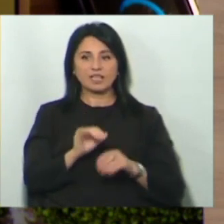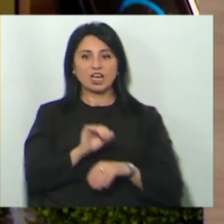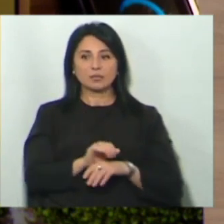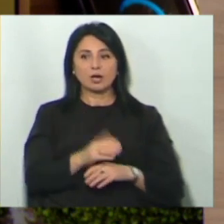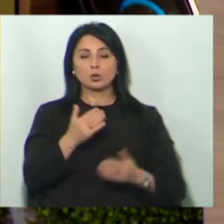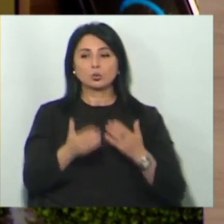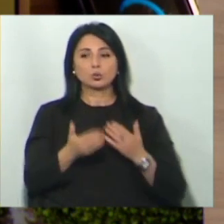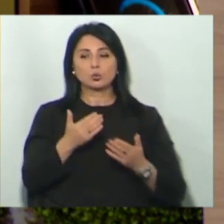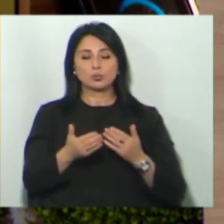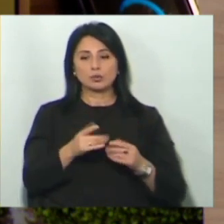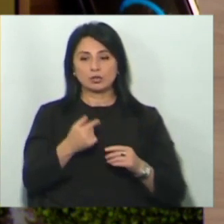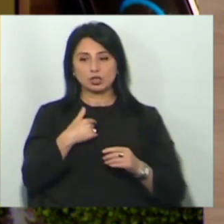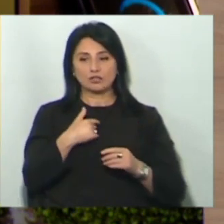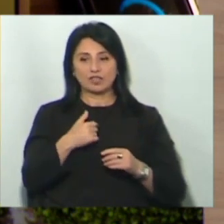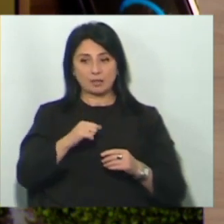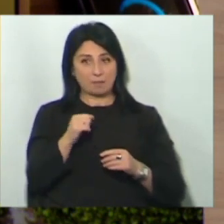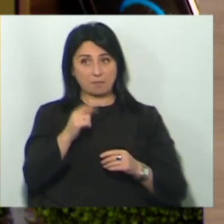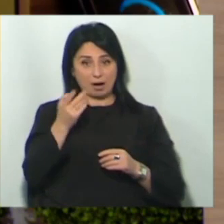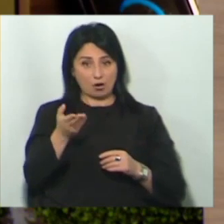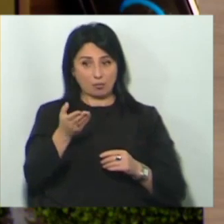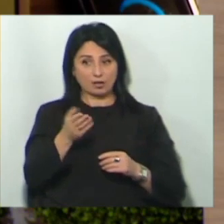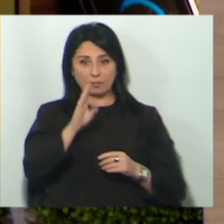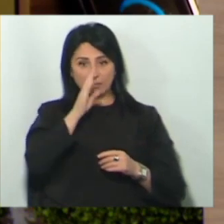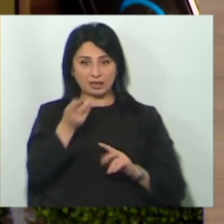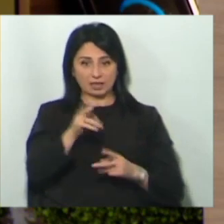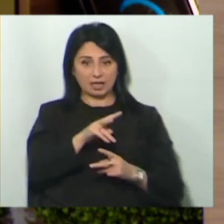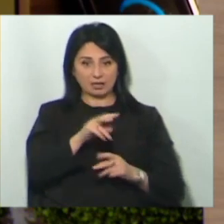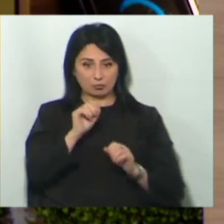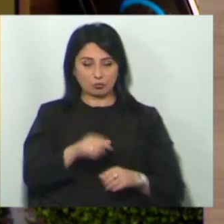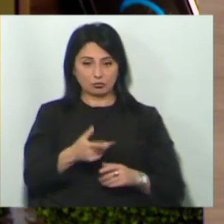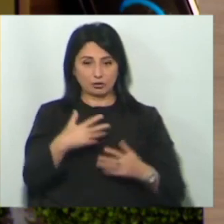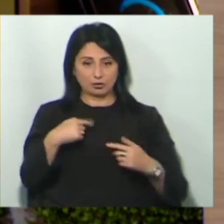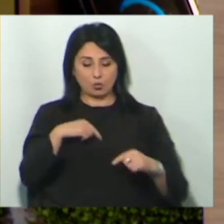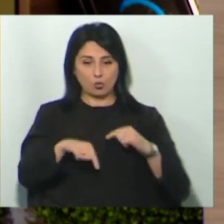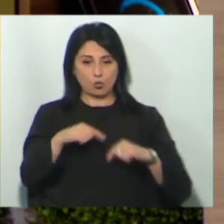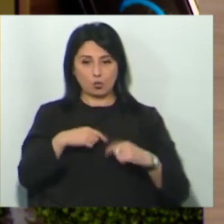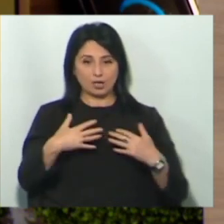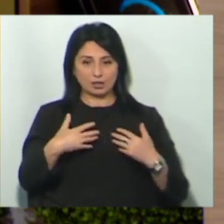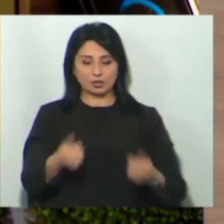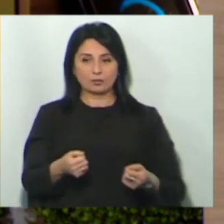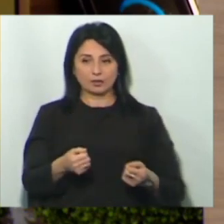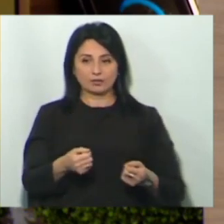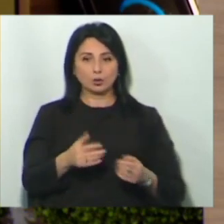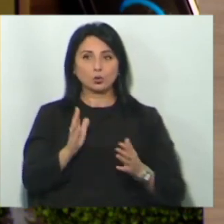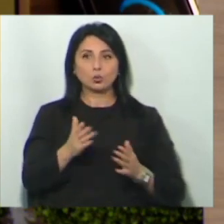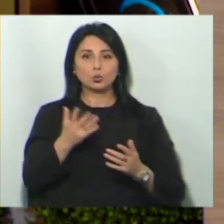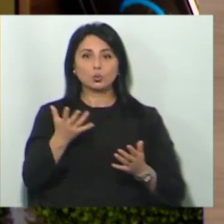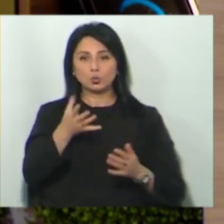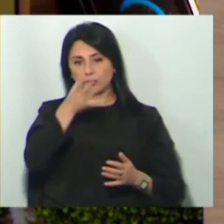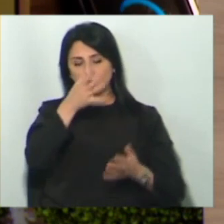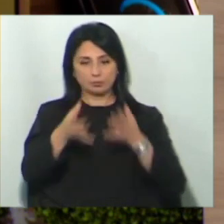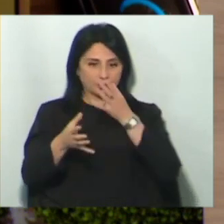გაჩერდება თუმცა ეს ჩვენ მეგობარი შეიძლება მტერიც კი იყოს თუმას არასათანადოდ